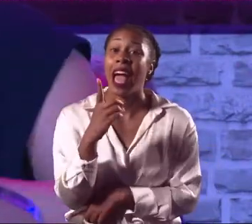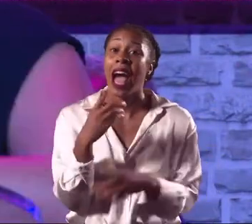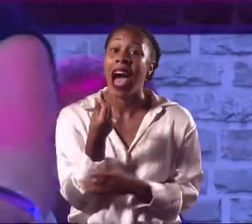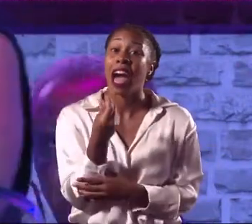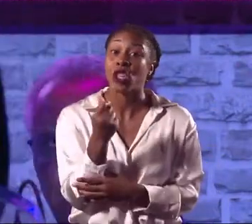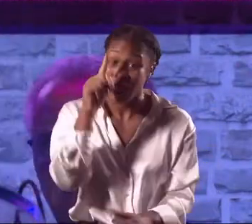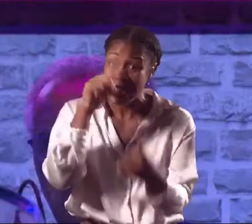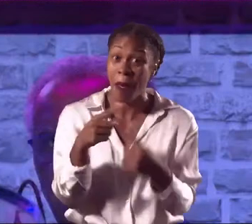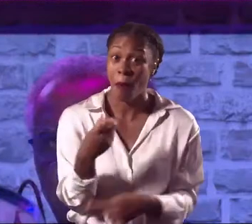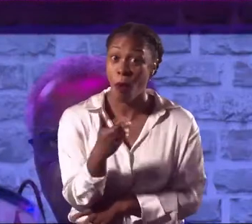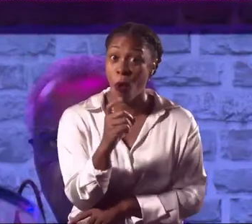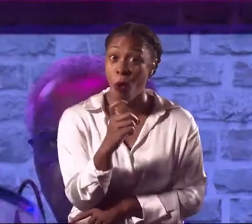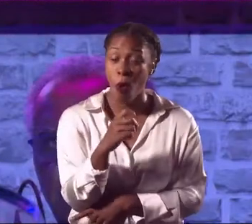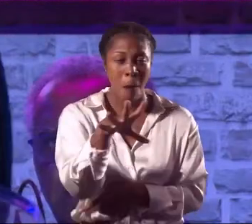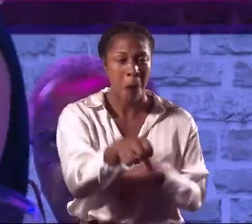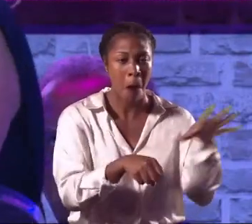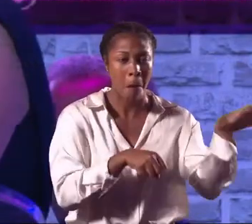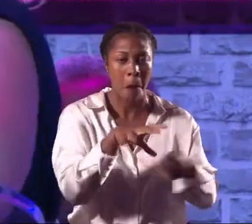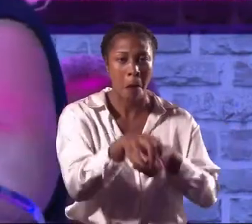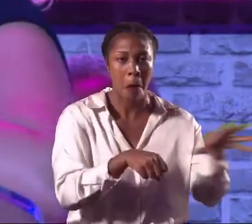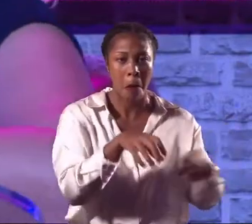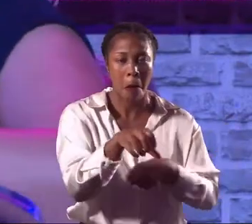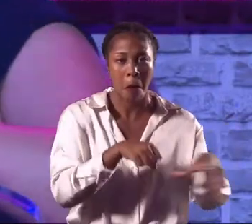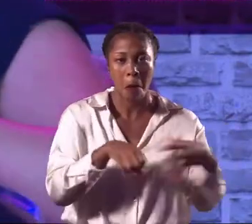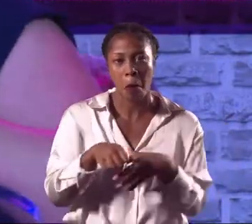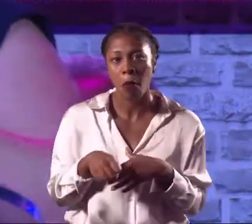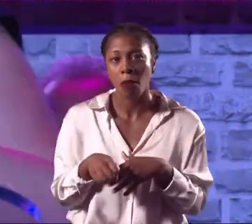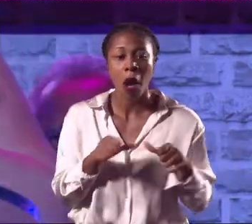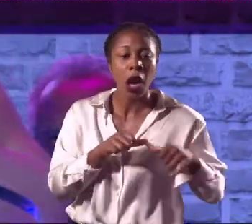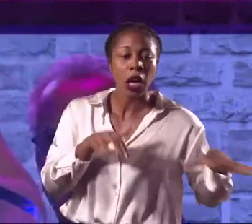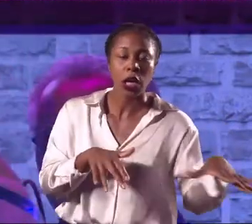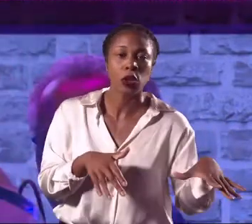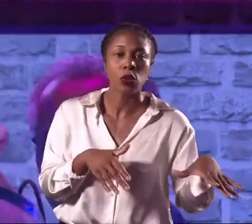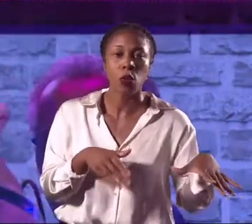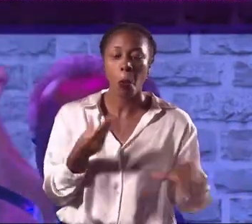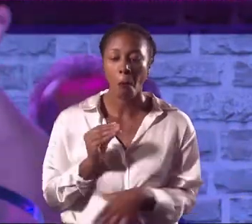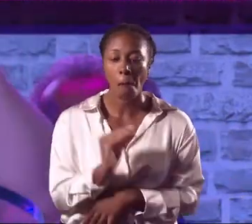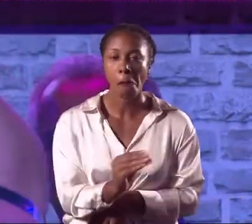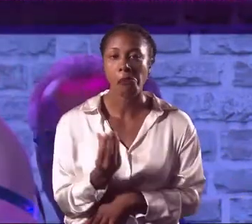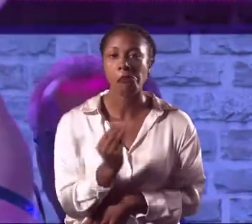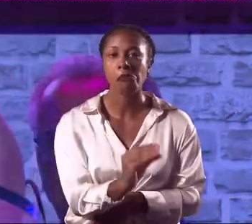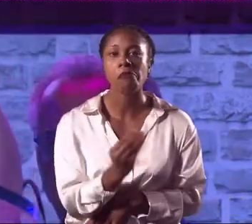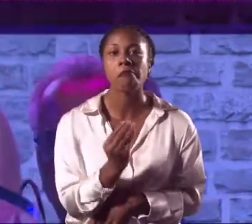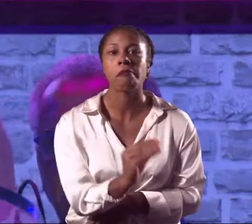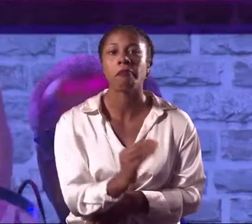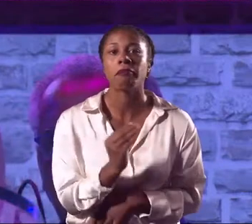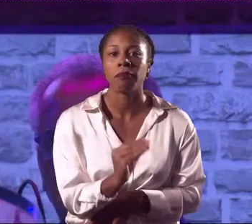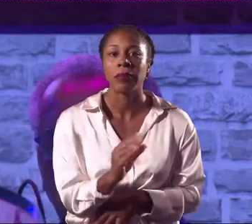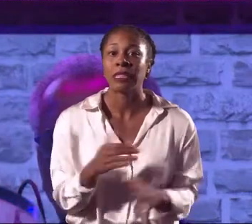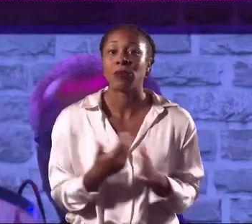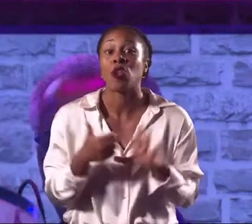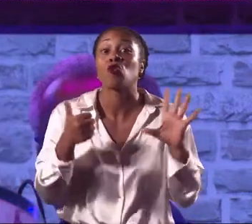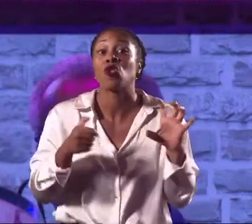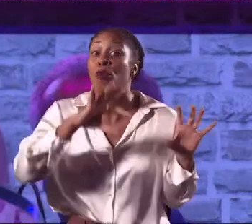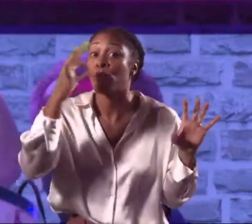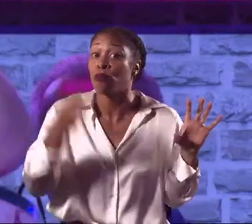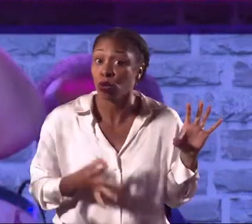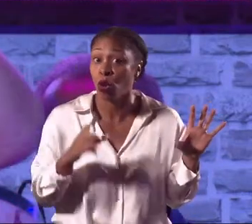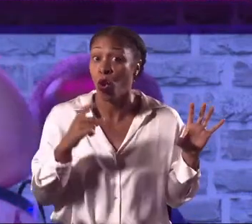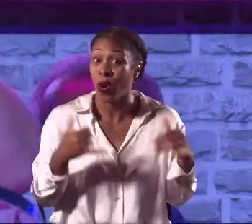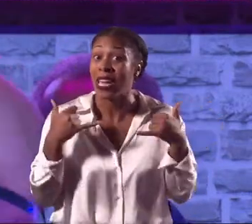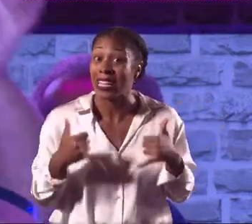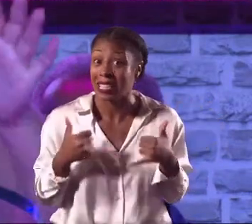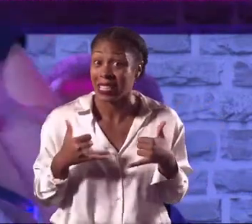point qu'ils ont sous-investi dans l'ensemble des réseaux et qu'aujourd'hui, 60% de l'eau prélevée en Guadeloupe